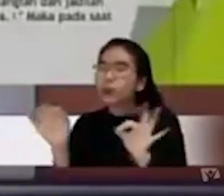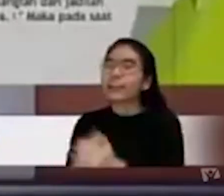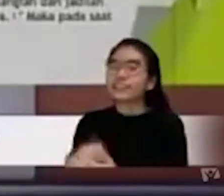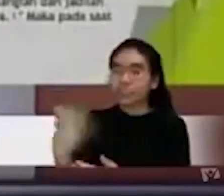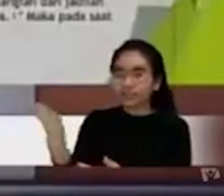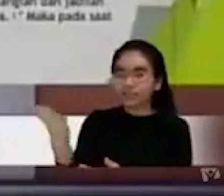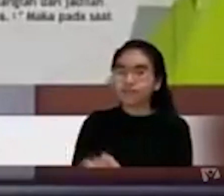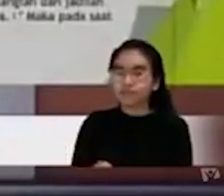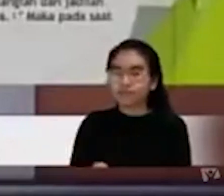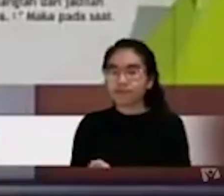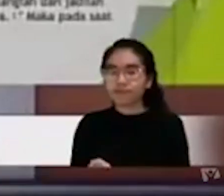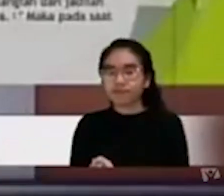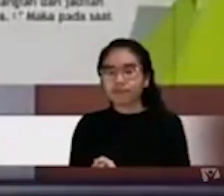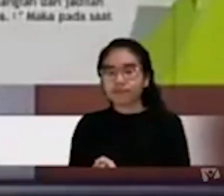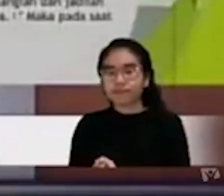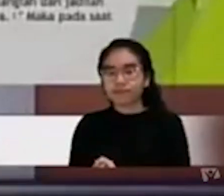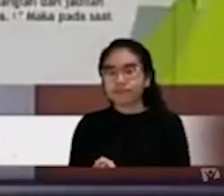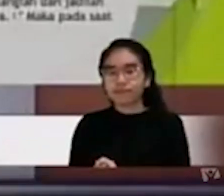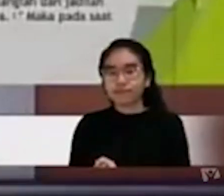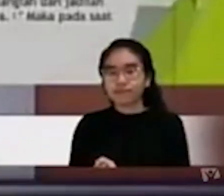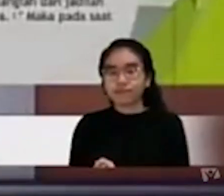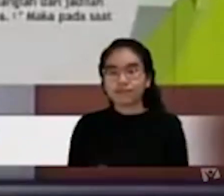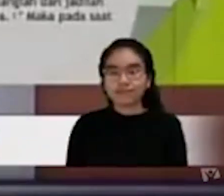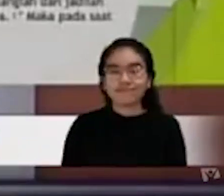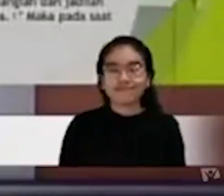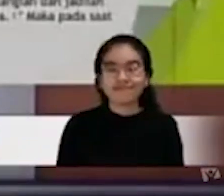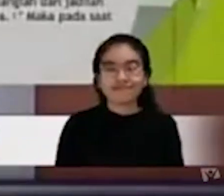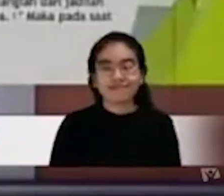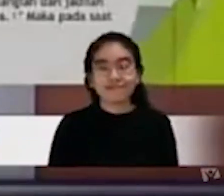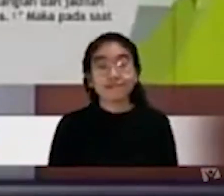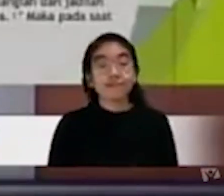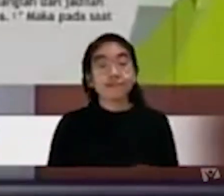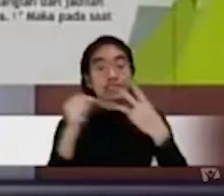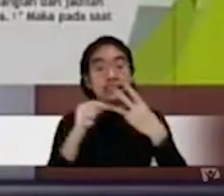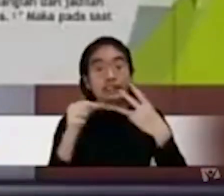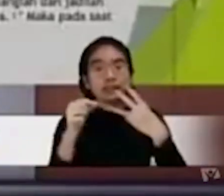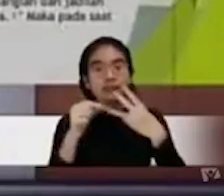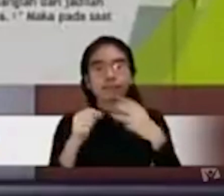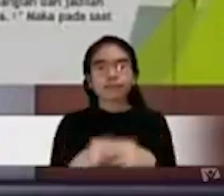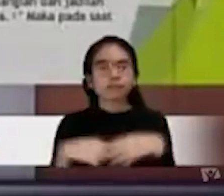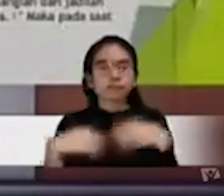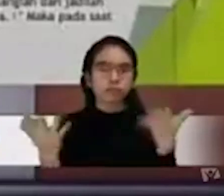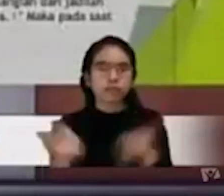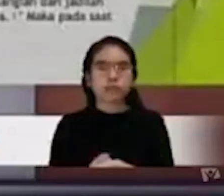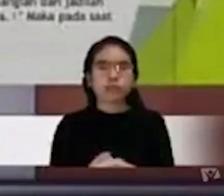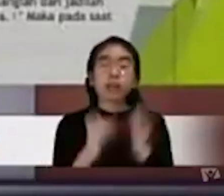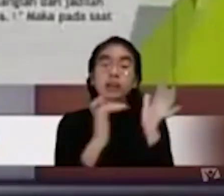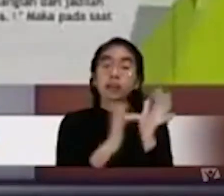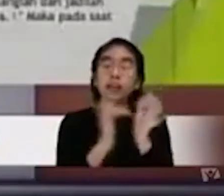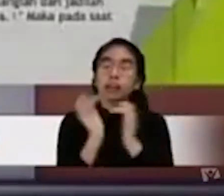sembuhlah hambanya itu. Yang ketiga, Yesus menyembuhkan ibu mertua Petrus dan orang-orang